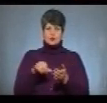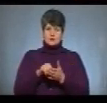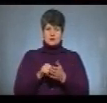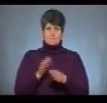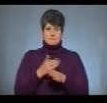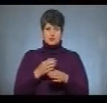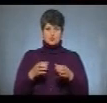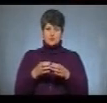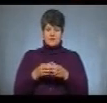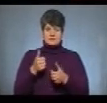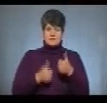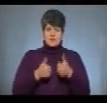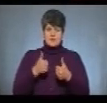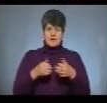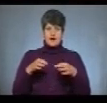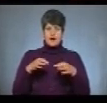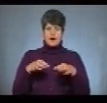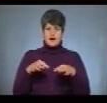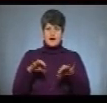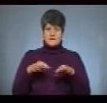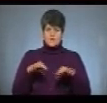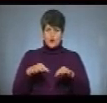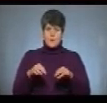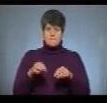міжгурткових змаганнях з автомодельного спорту.